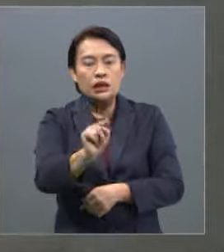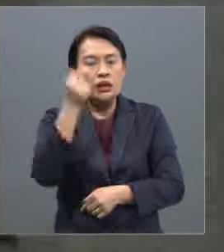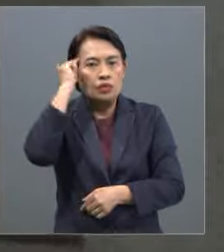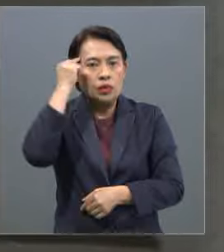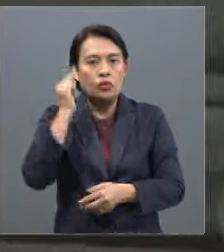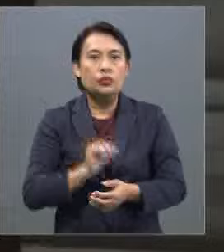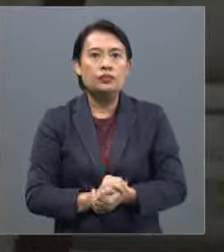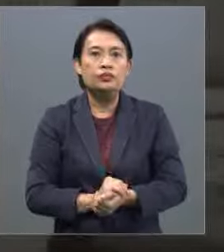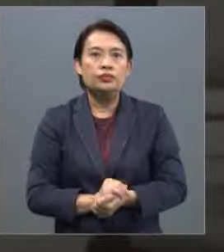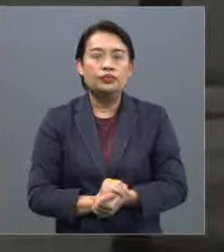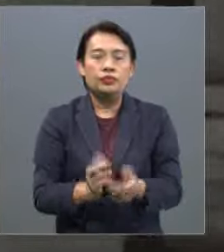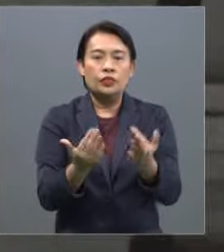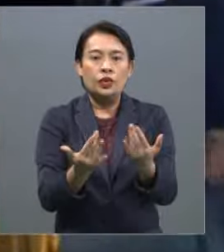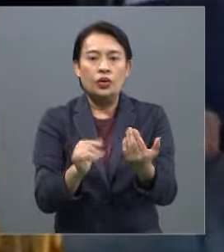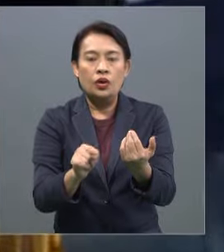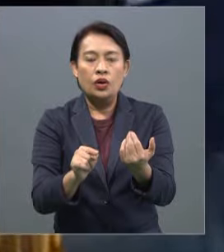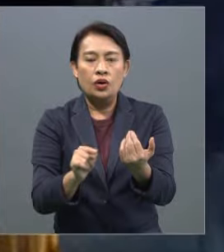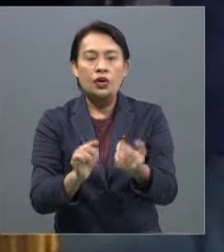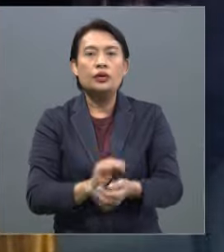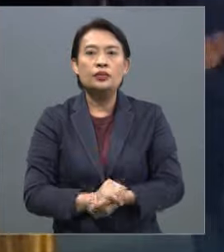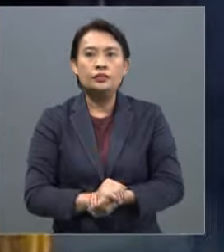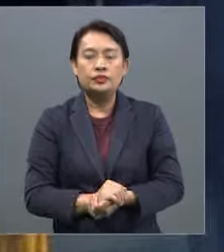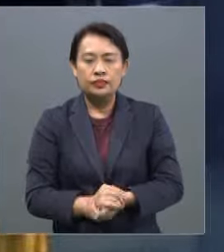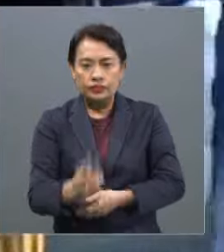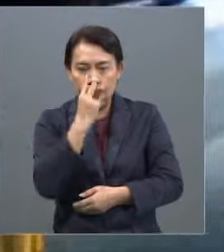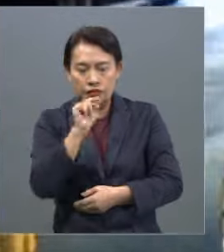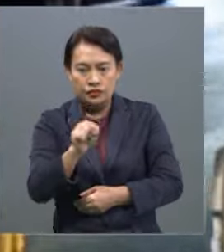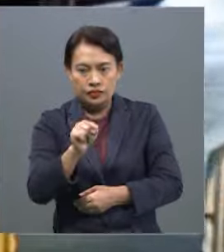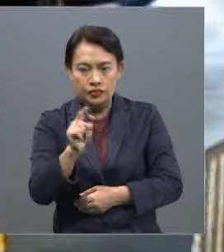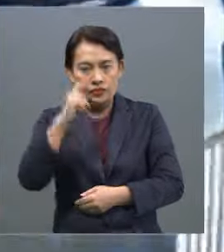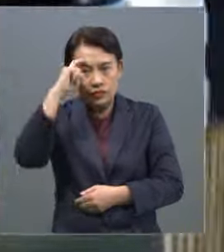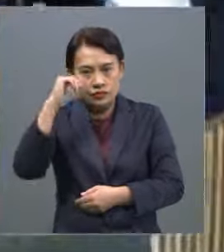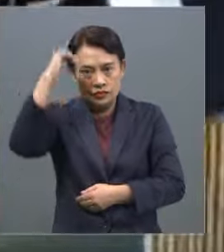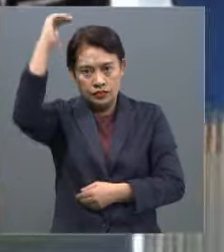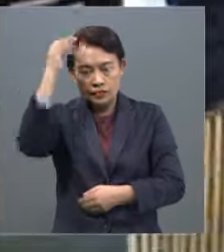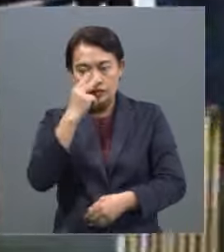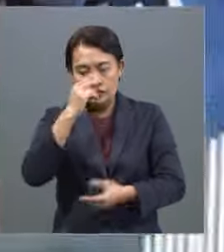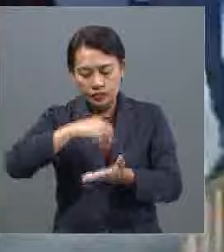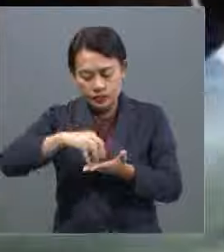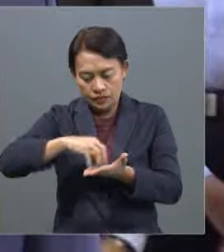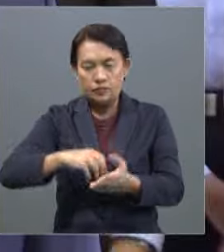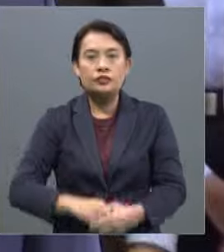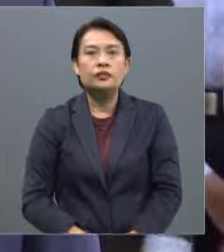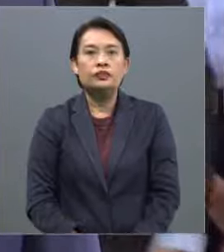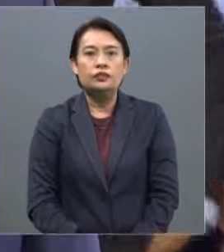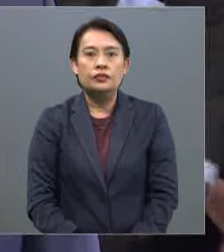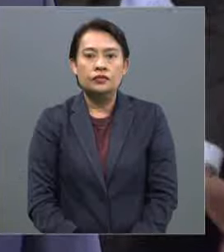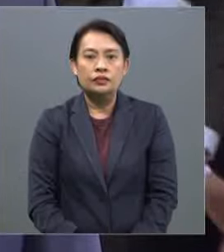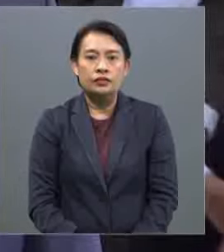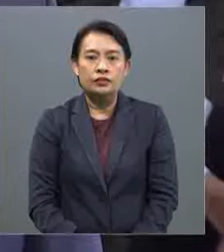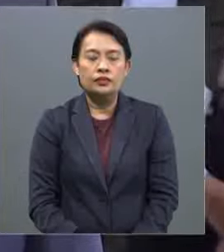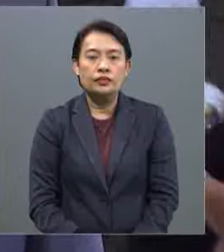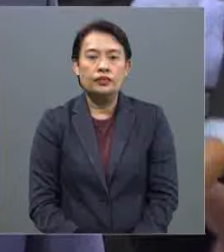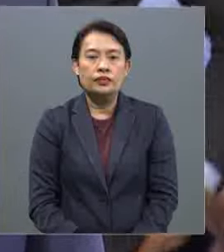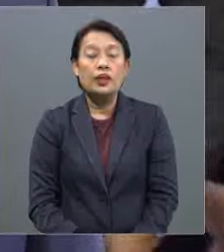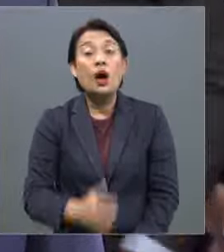ฉะนั้นก็เดี๋ยวรอต้องรอดูวันนั้นนะแต่ว่าฟังประเด็นบางช่วงบางตอนจากคุณเศรษฐากันก่อนค่ะผมเชื่อว่าก็